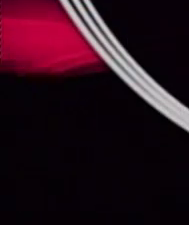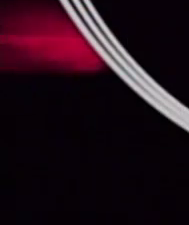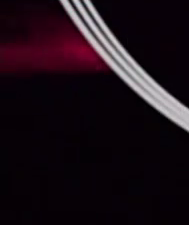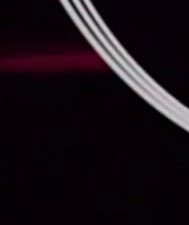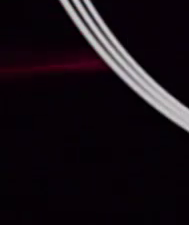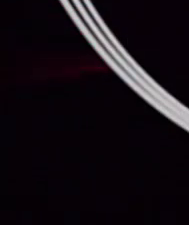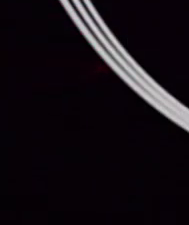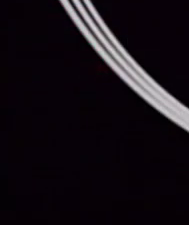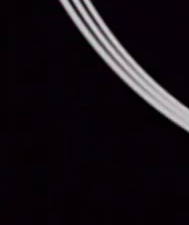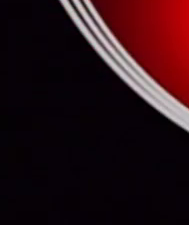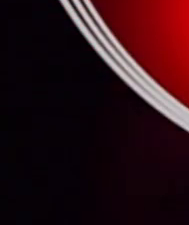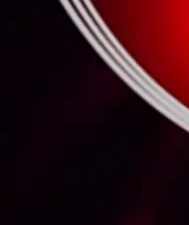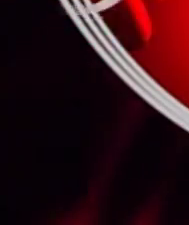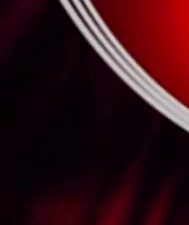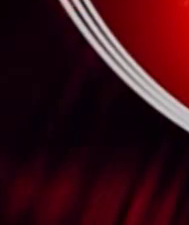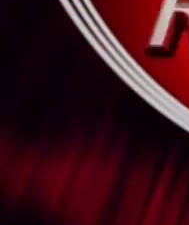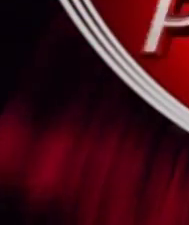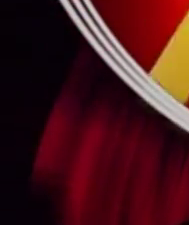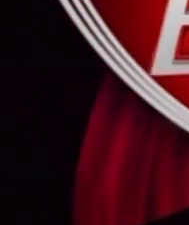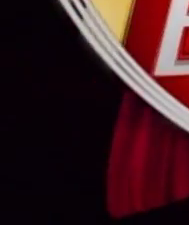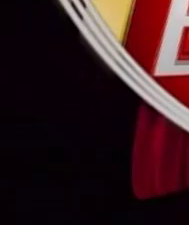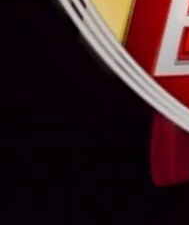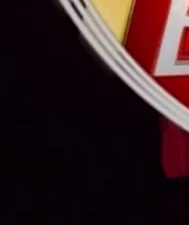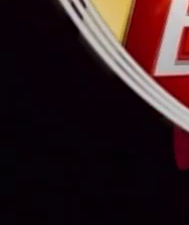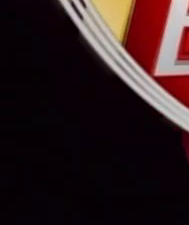Hot News Express.